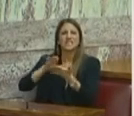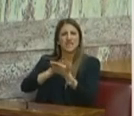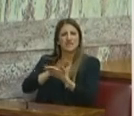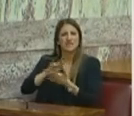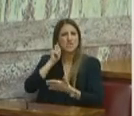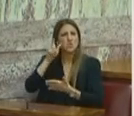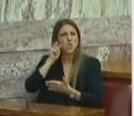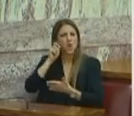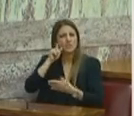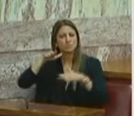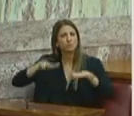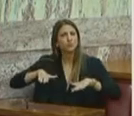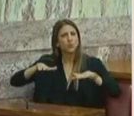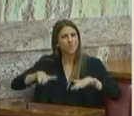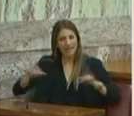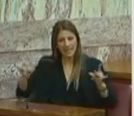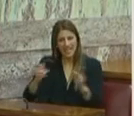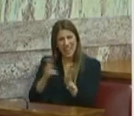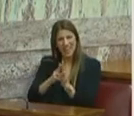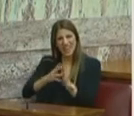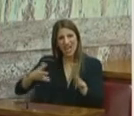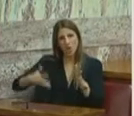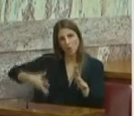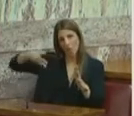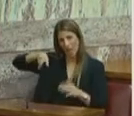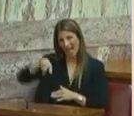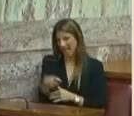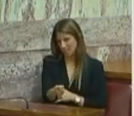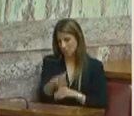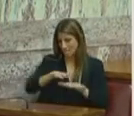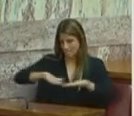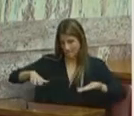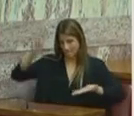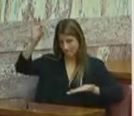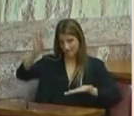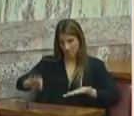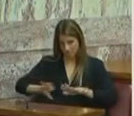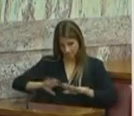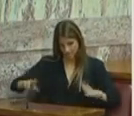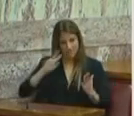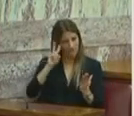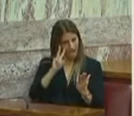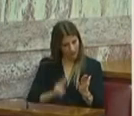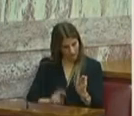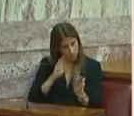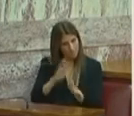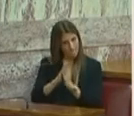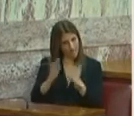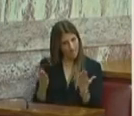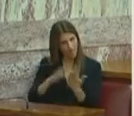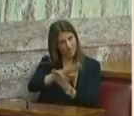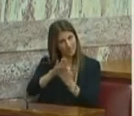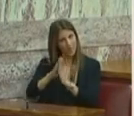γίνεται η ενηλικίωση των μουσουλμανοπαίδων που έχουν ολοκληρώσει την ανάγνωση και εκμάθηση του Κορανίου, μετήχαν